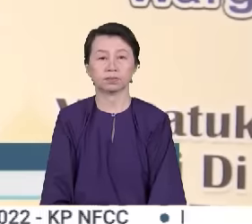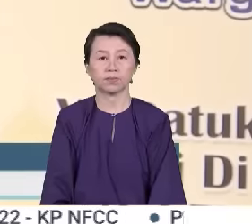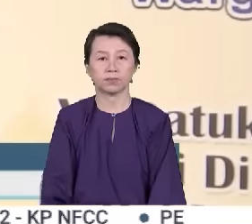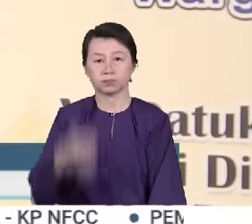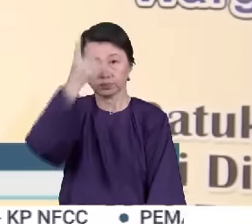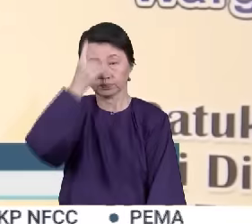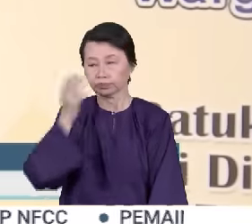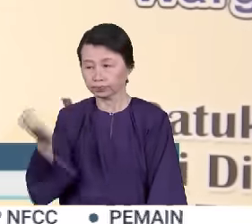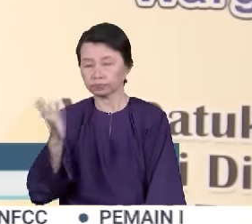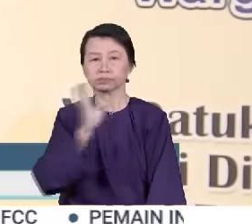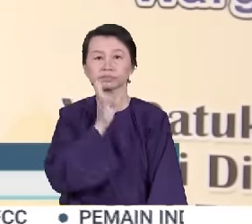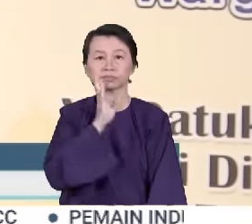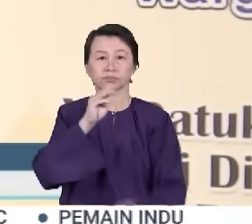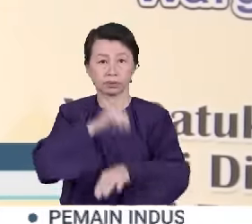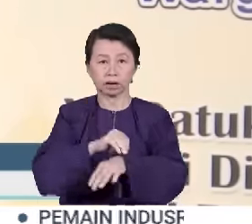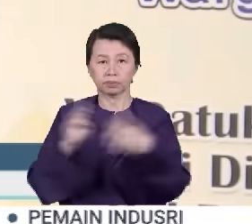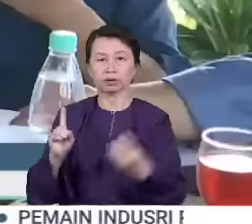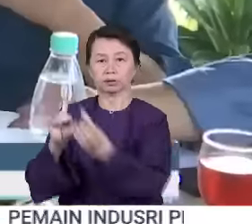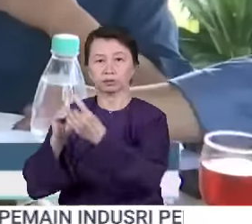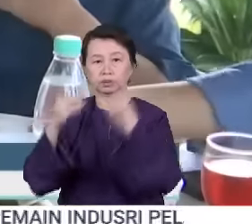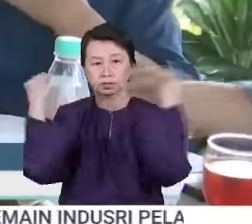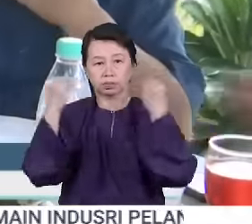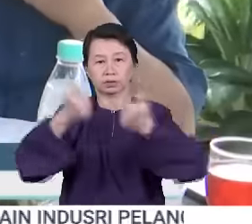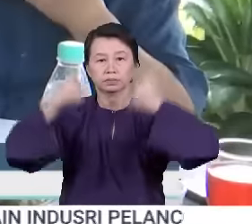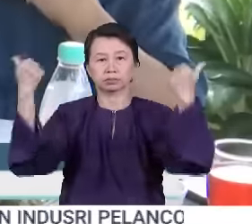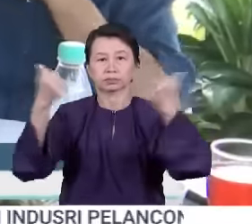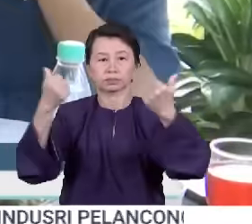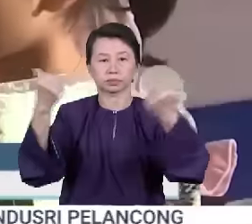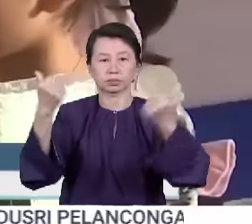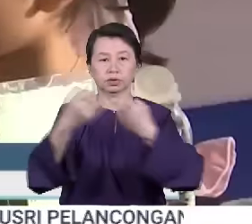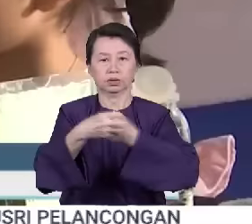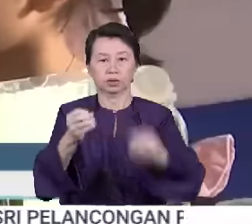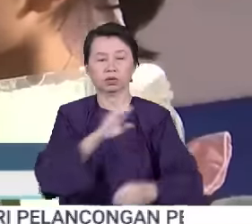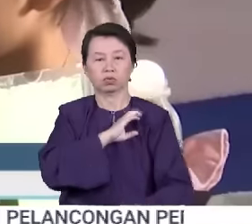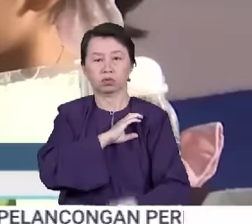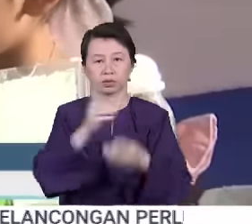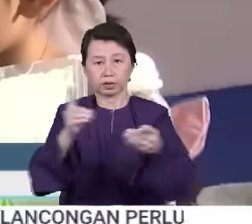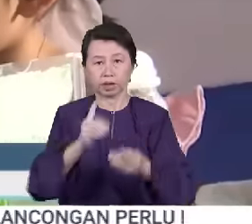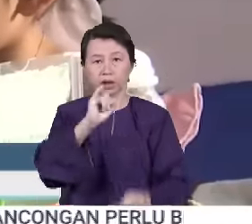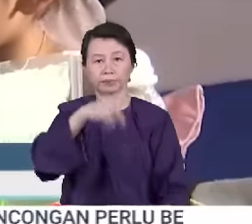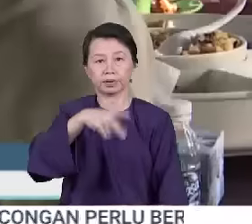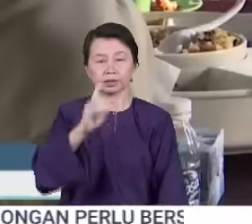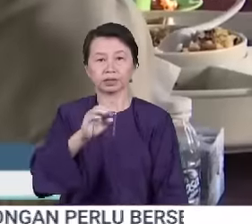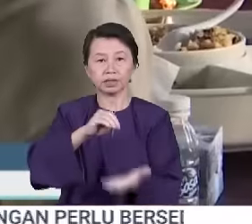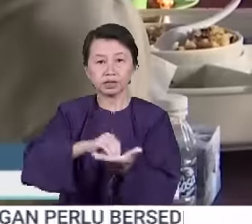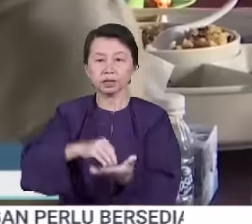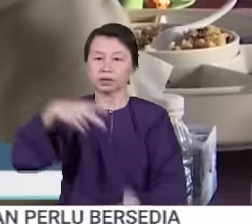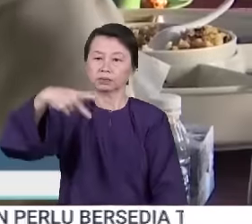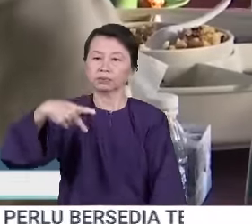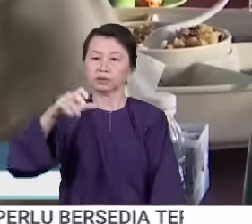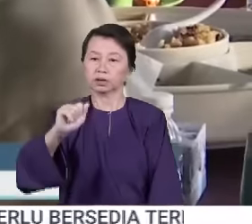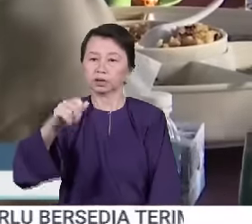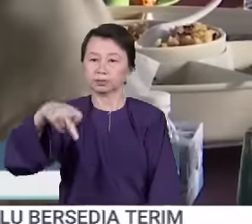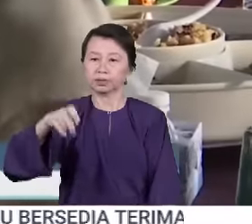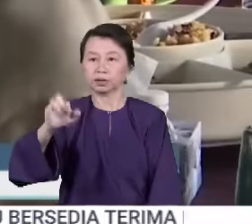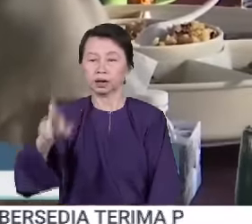Dato' Armizan menyatakan perkara ini semasa ditemui dalam Majlis Hari Raya Aidilfitri, Ibu Pejabat Polis Daerah IPD di Papar. Menurutnya, sudah tiba